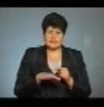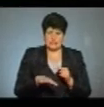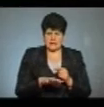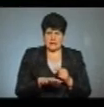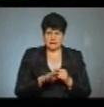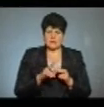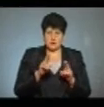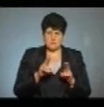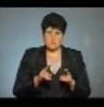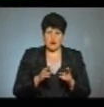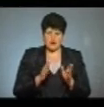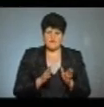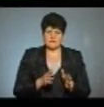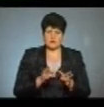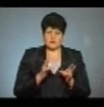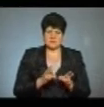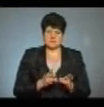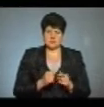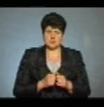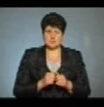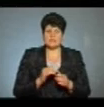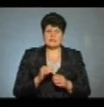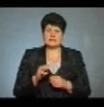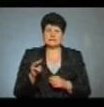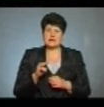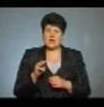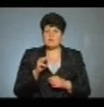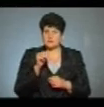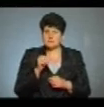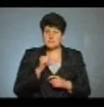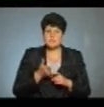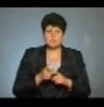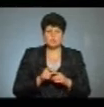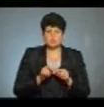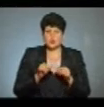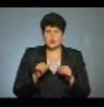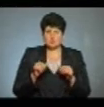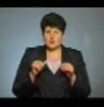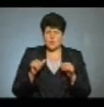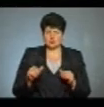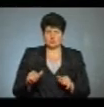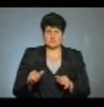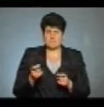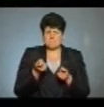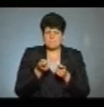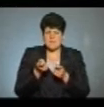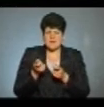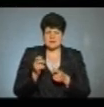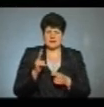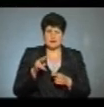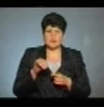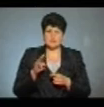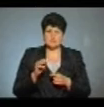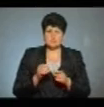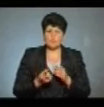як правило, небезпечно. Травень місяць найбільше розмножується, малесенькі кліщики